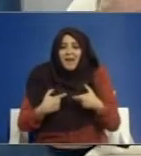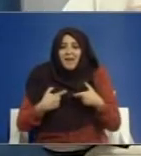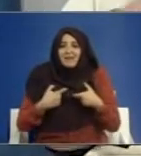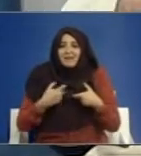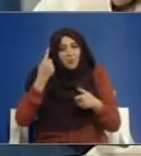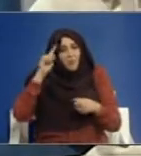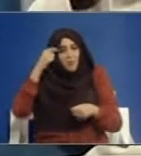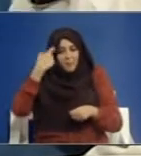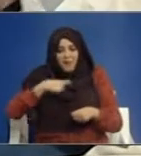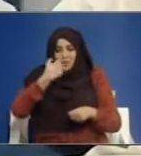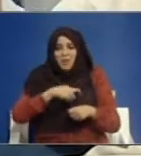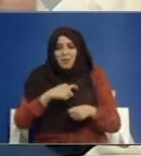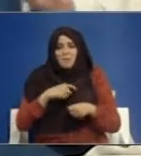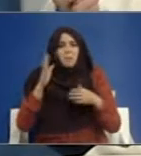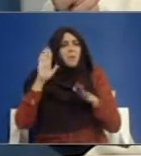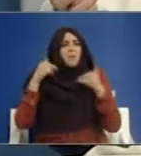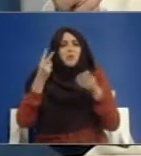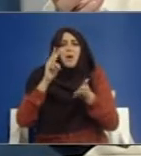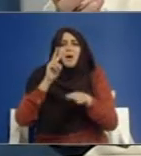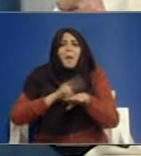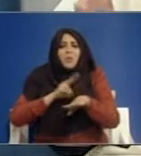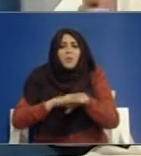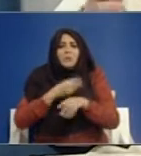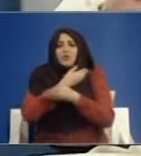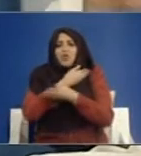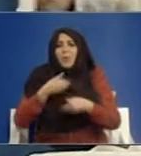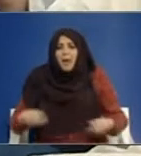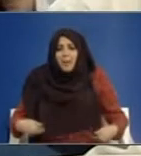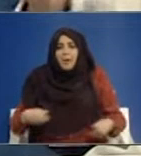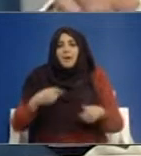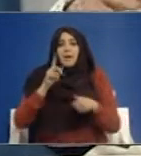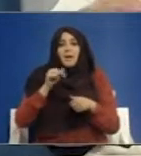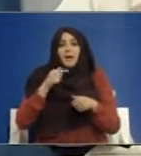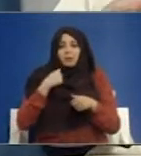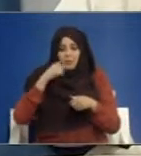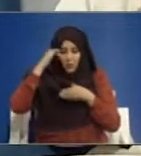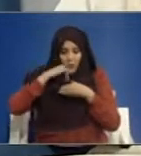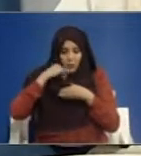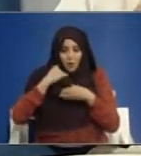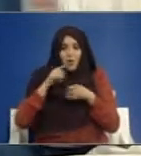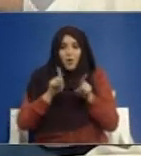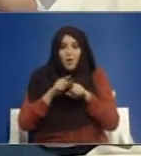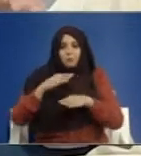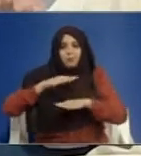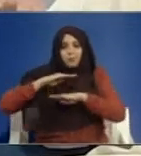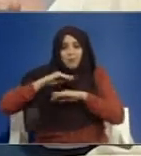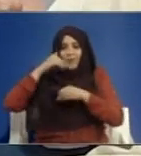تحتاج معه لا إلى درك ولا إلى شرطي، تحس بوجوده حتى لا